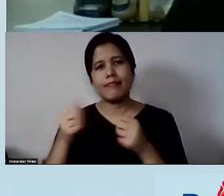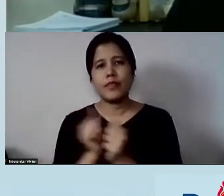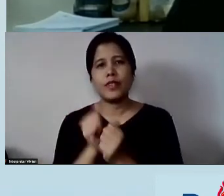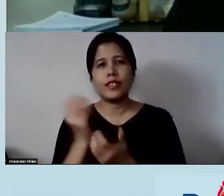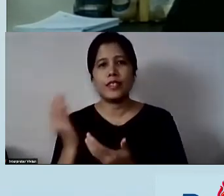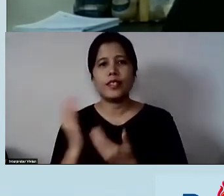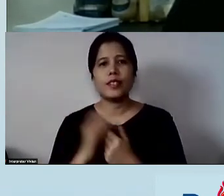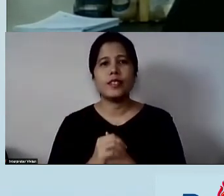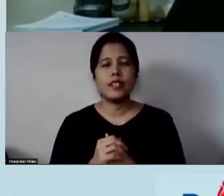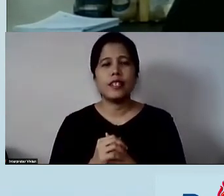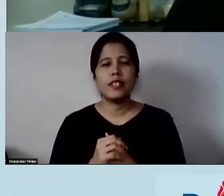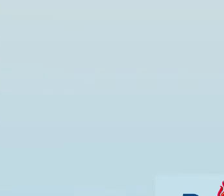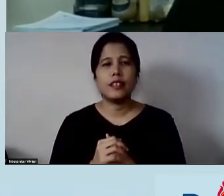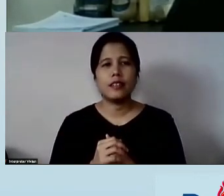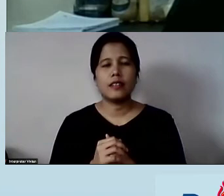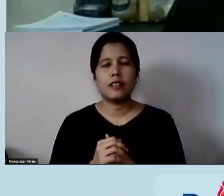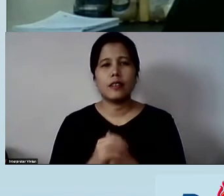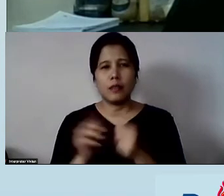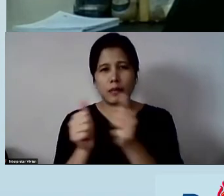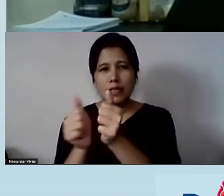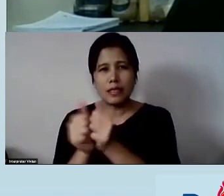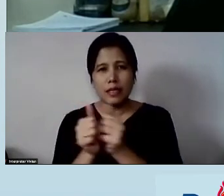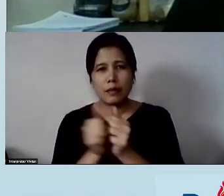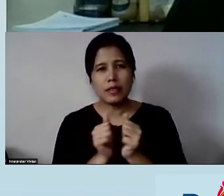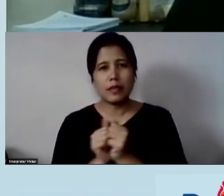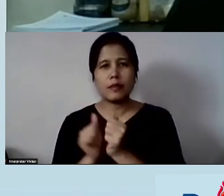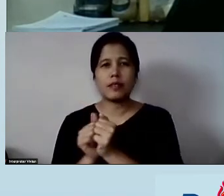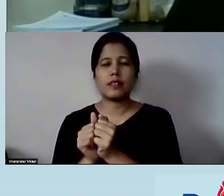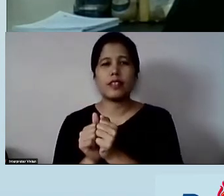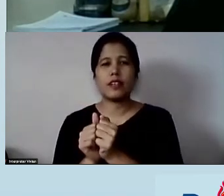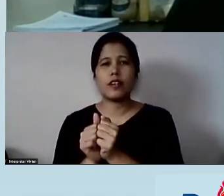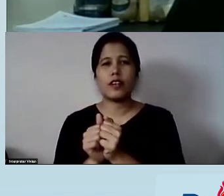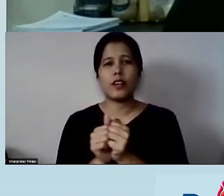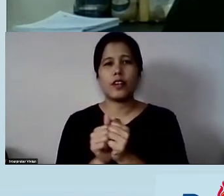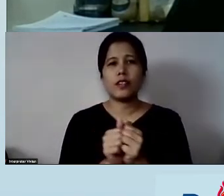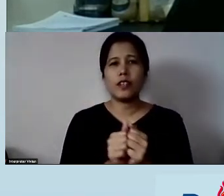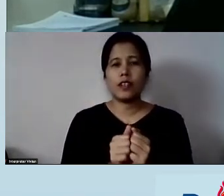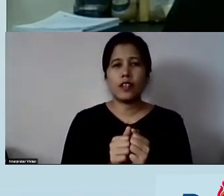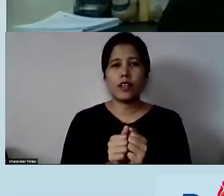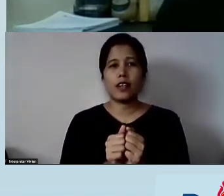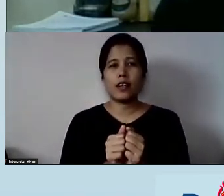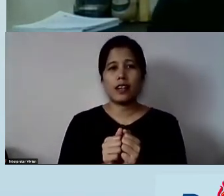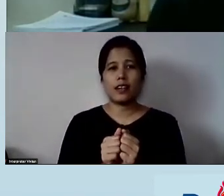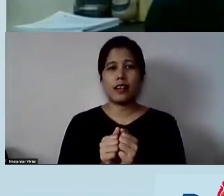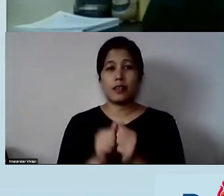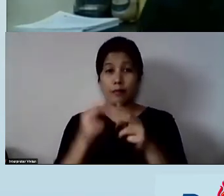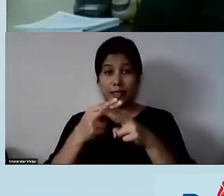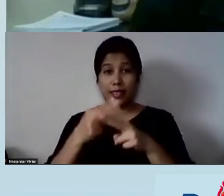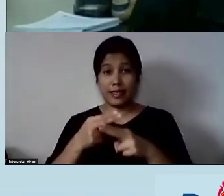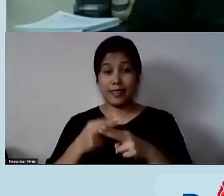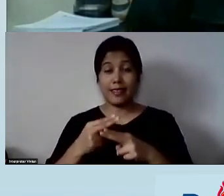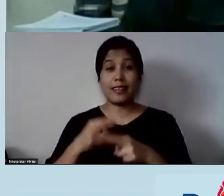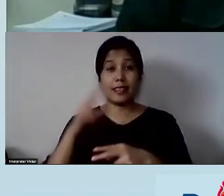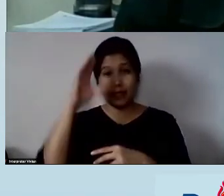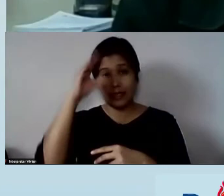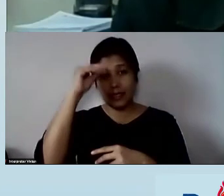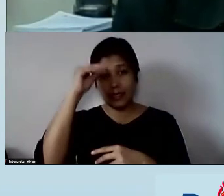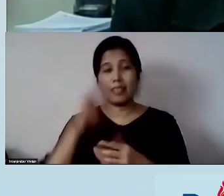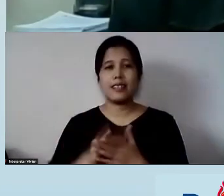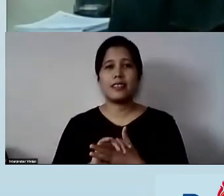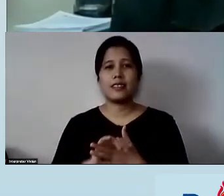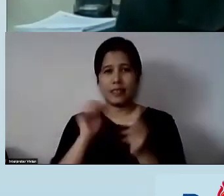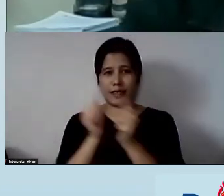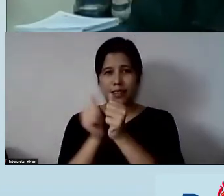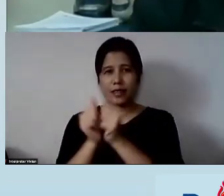set of questions, pagsasama-sama ko na lang yung mga concerns nila Kuya Manzano, Edward Amigo Almodiel, Lelani Flores